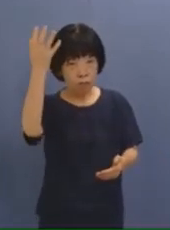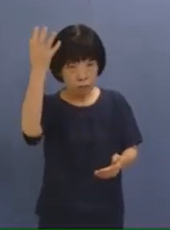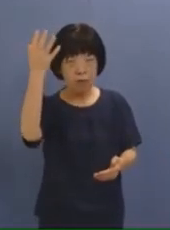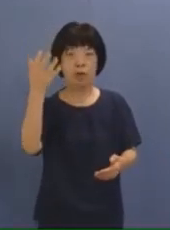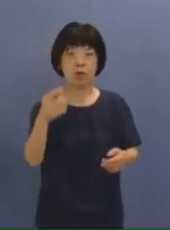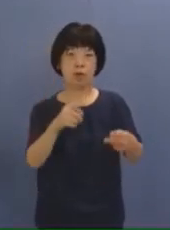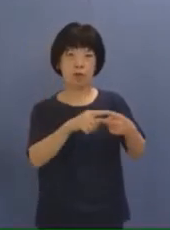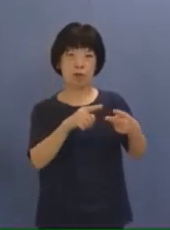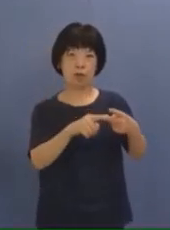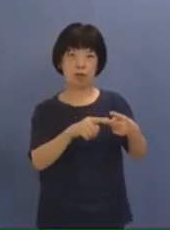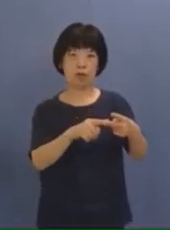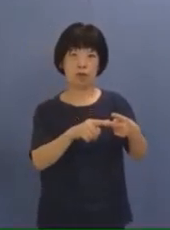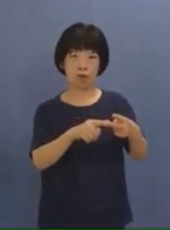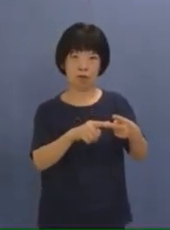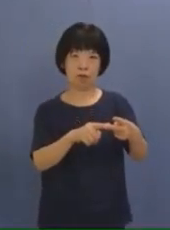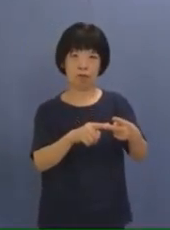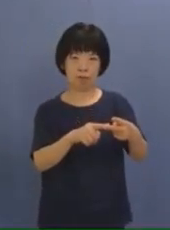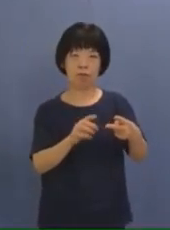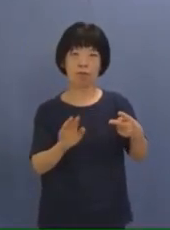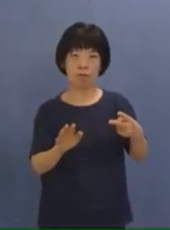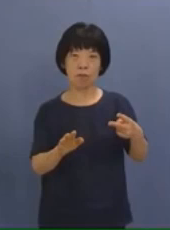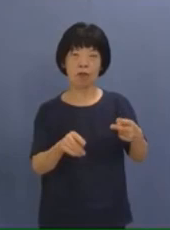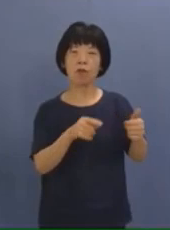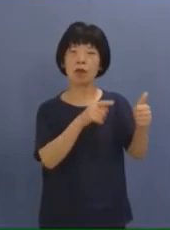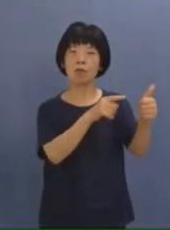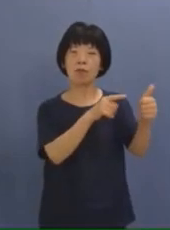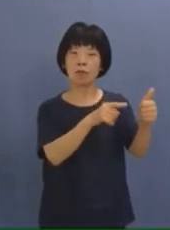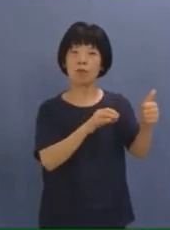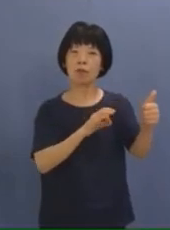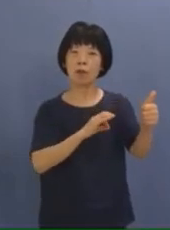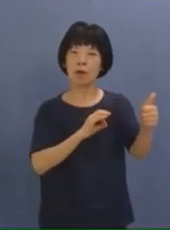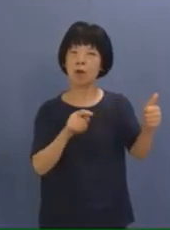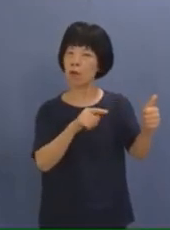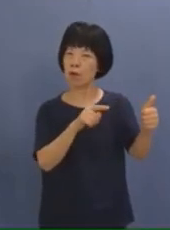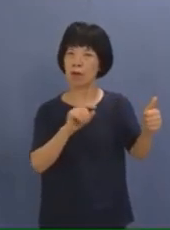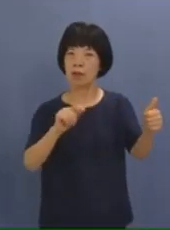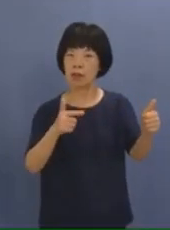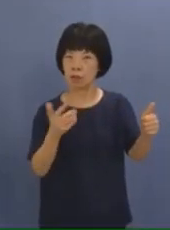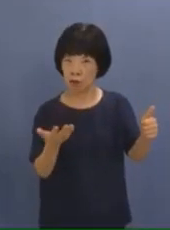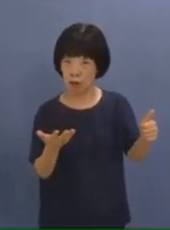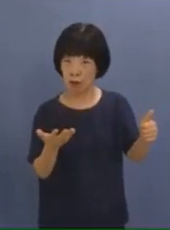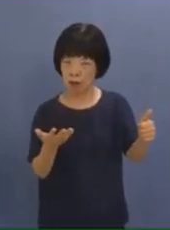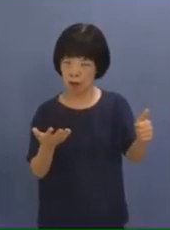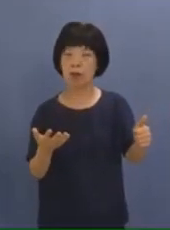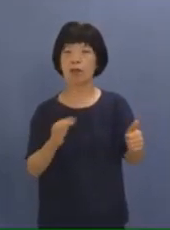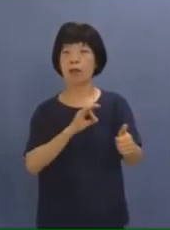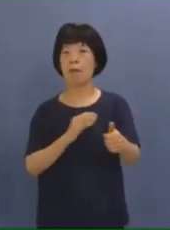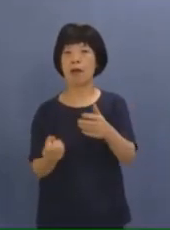性がある高いんじゃないかというふうにその時説明を受けました。